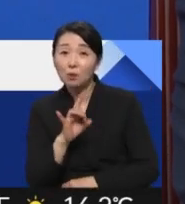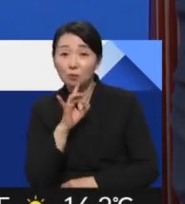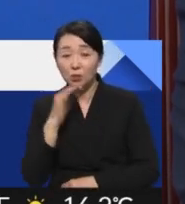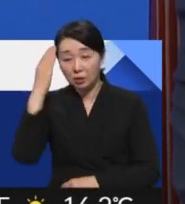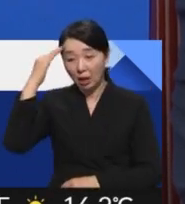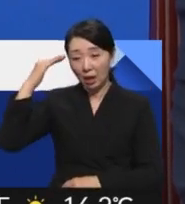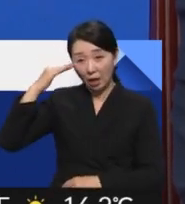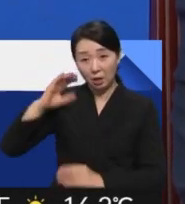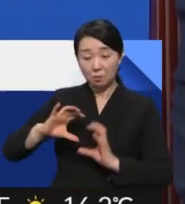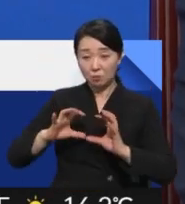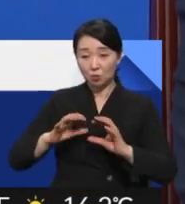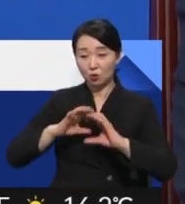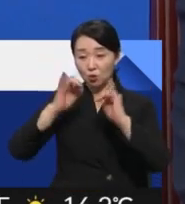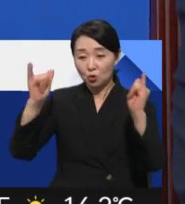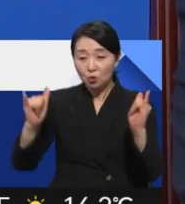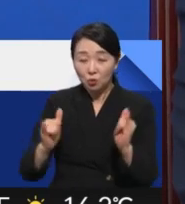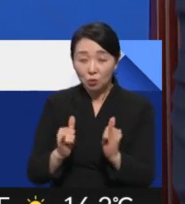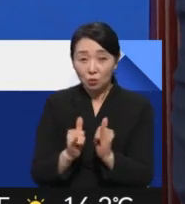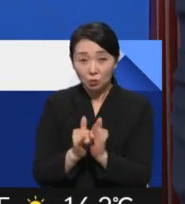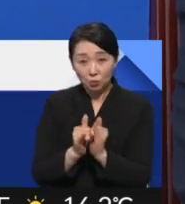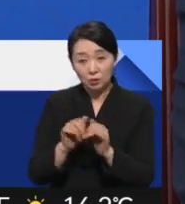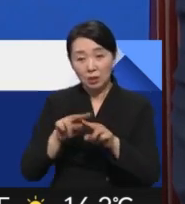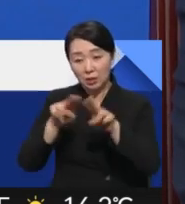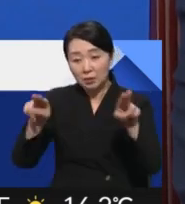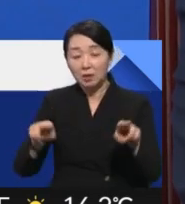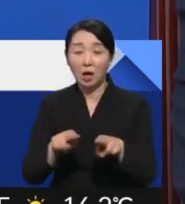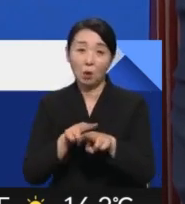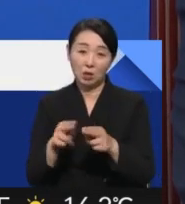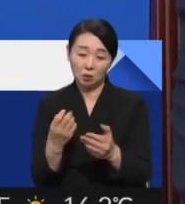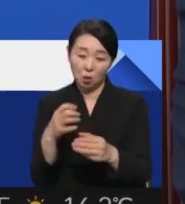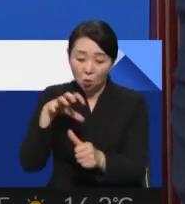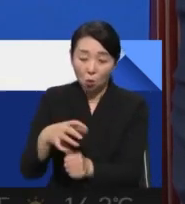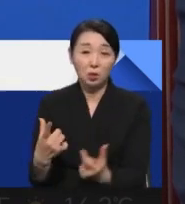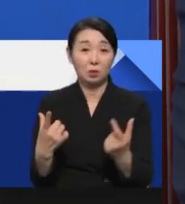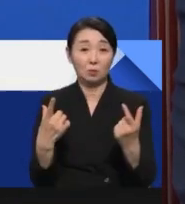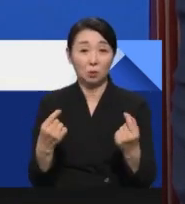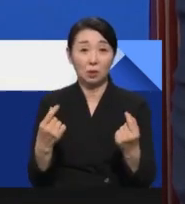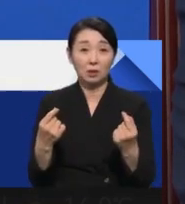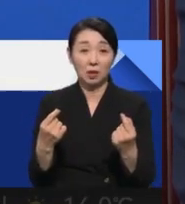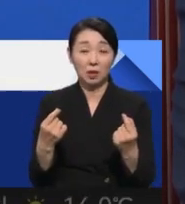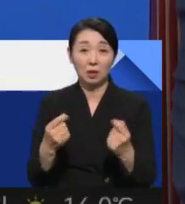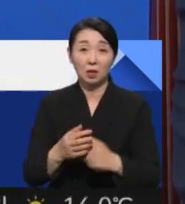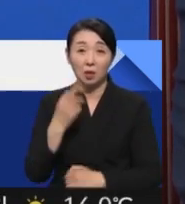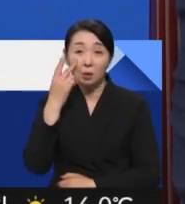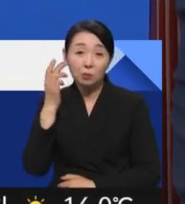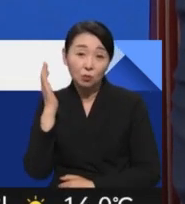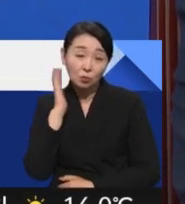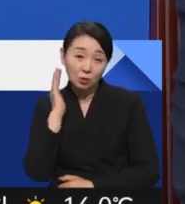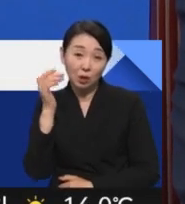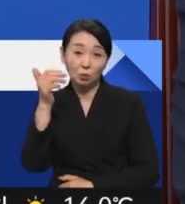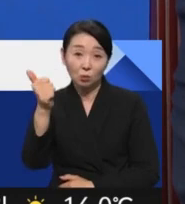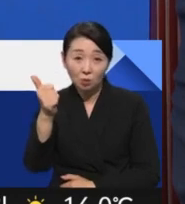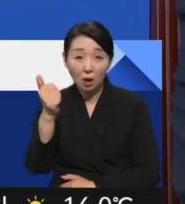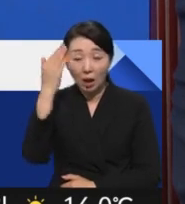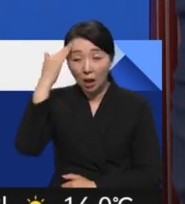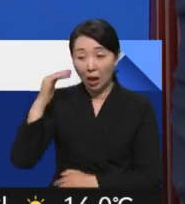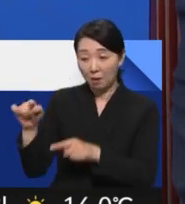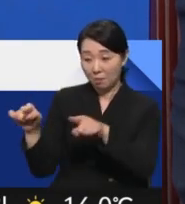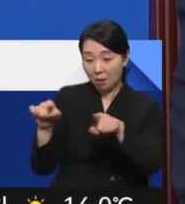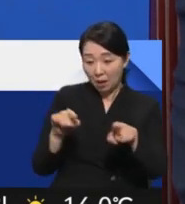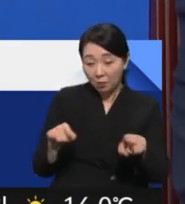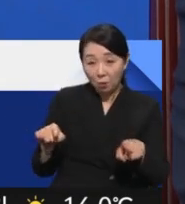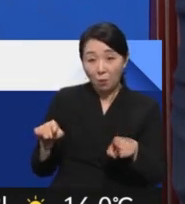대한민국을 국제사회에서 고립시킬 뿐입니다. 바이든 정부가 한반도 비핵화와 동맹에 대한 확장 억제를 약속한